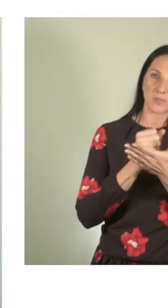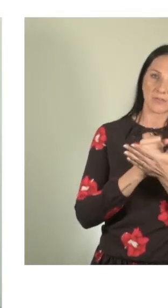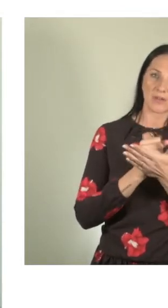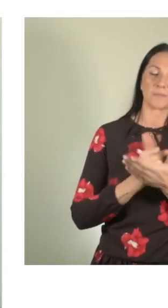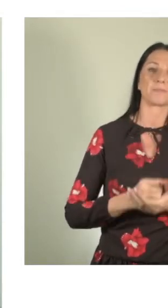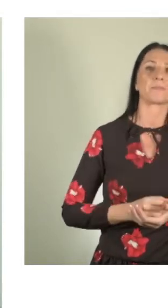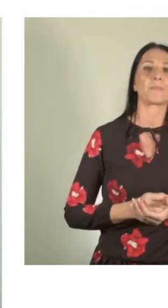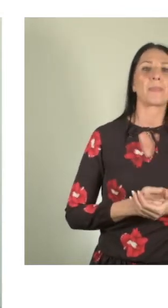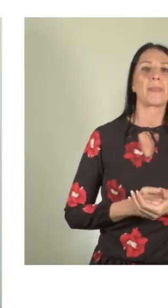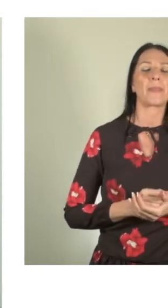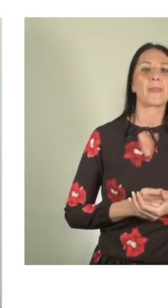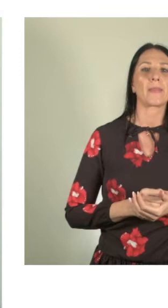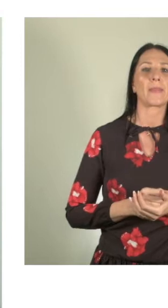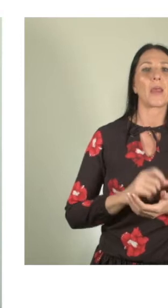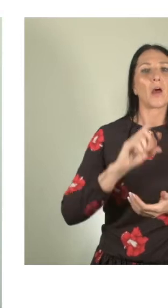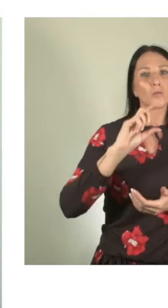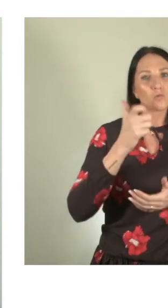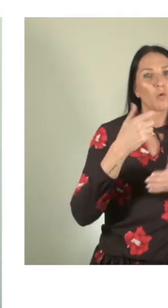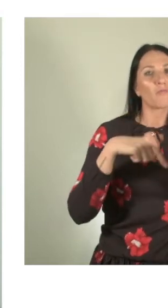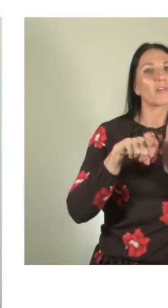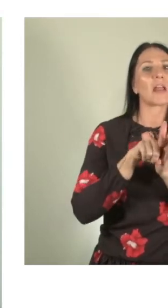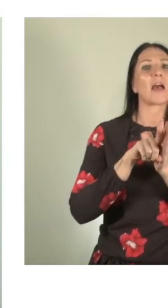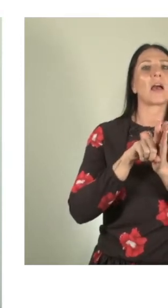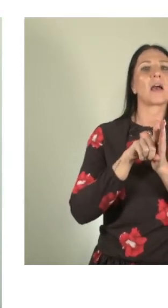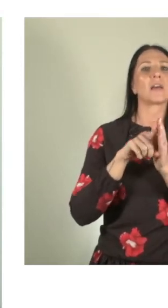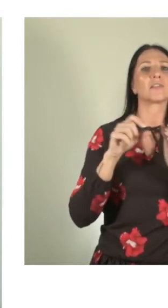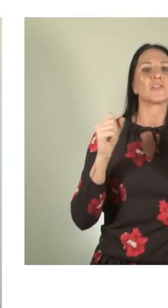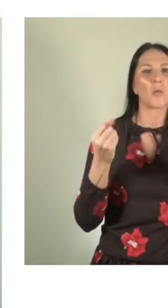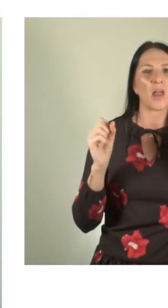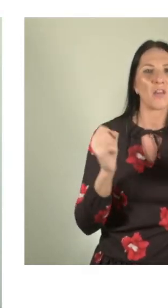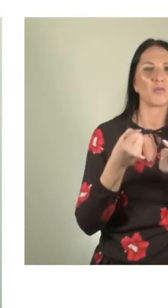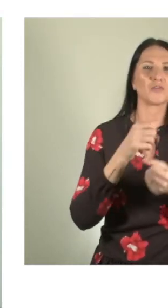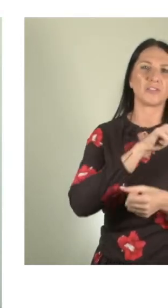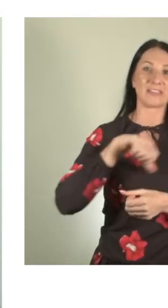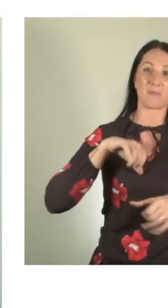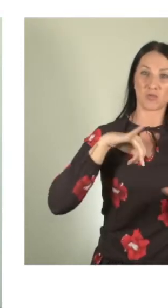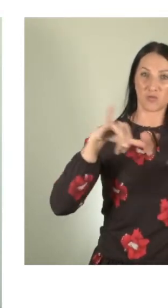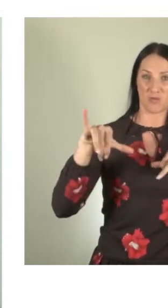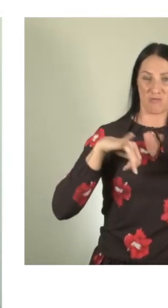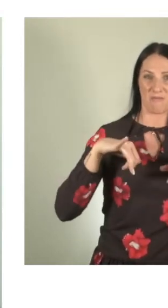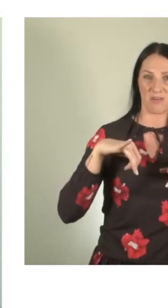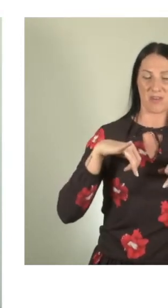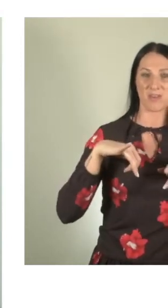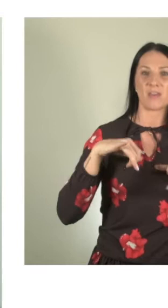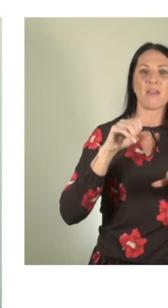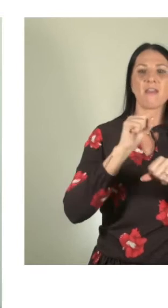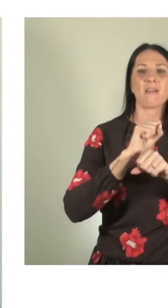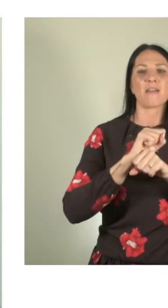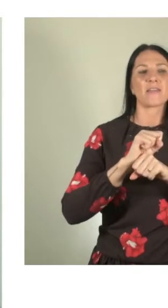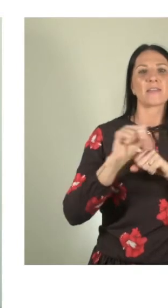co dla działalności samorządowej jest paradygmatem, czyli